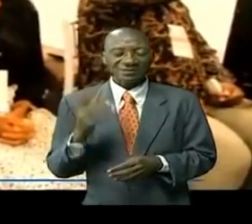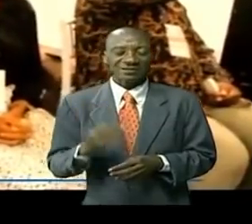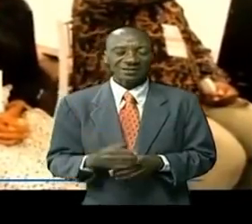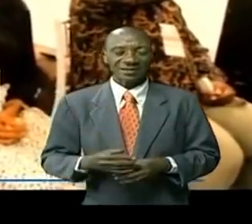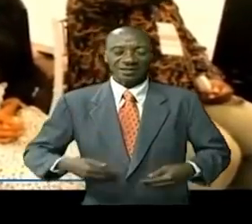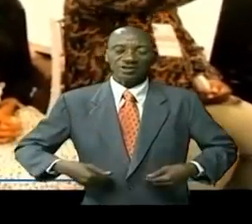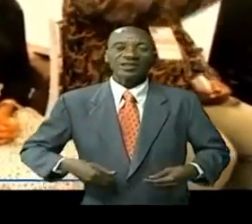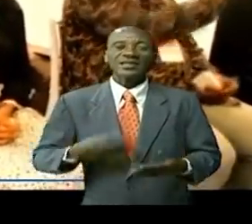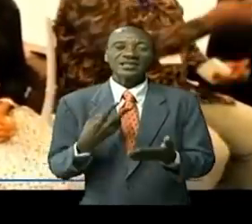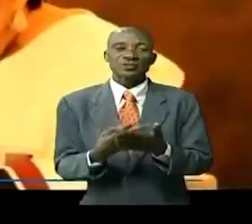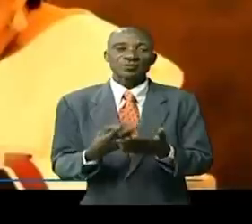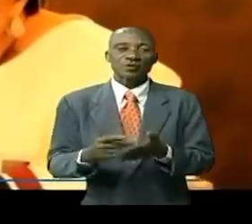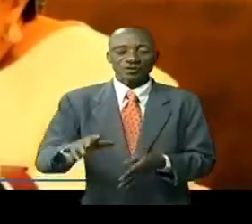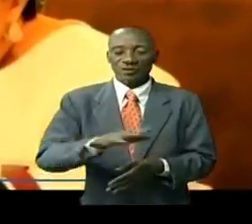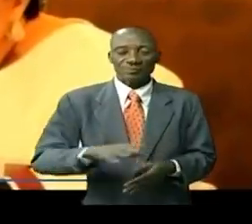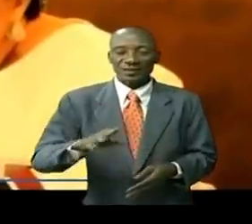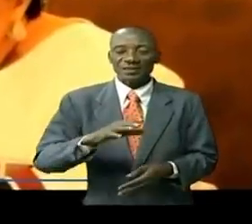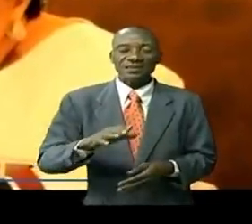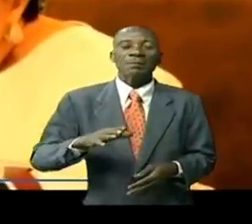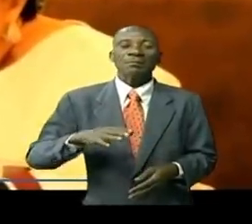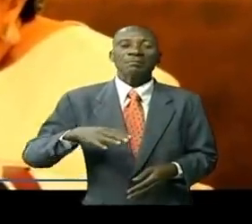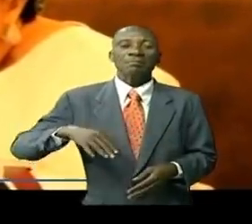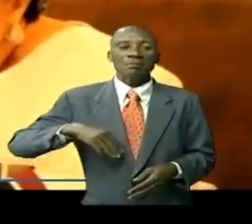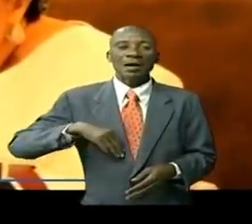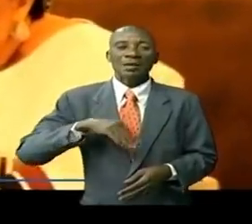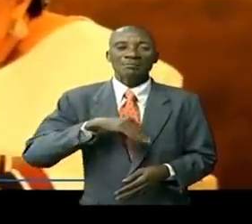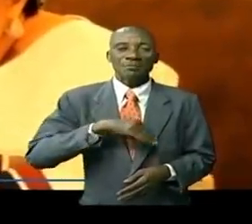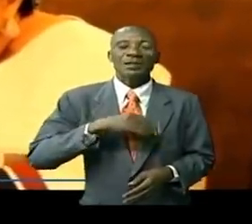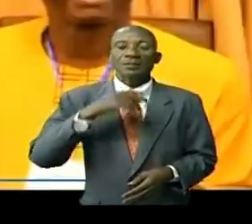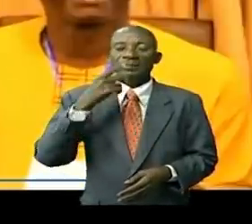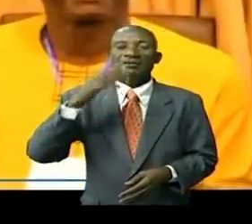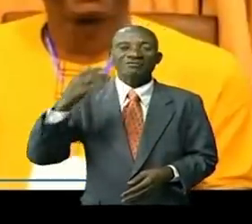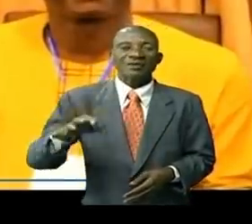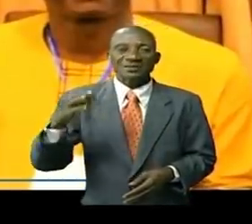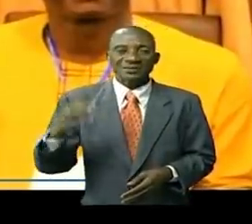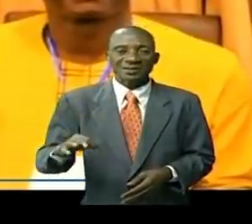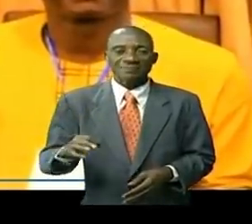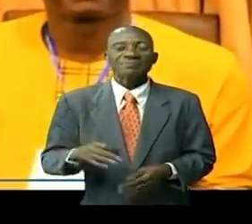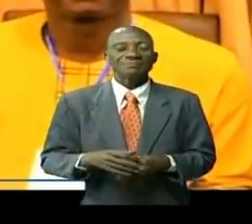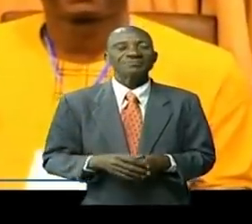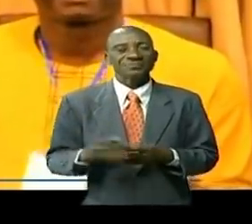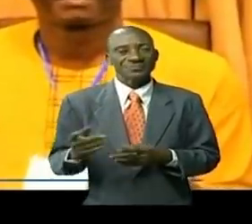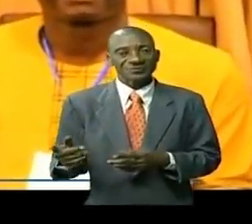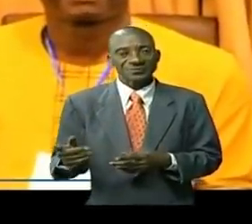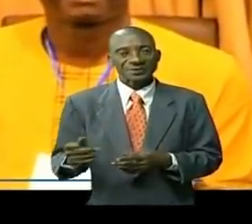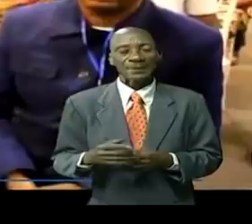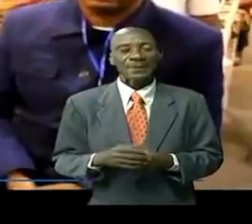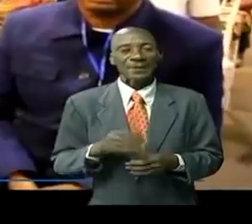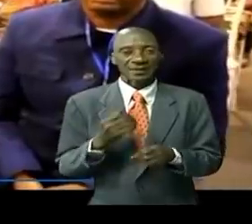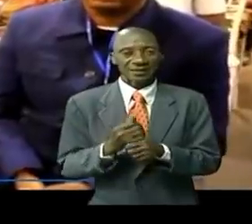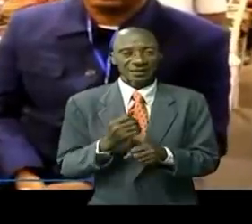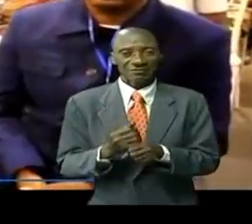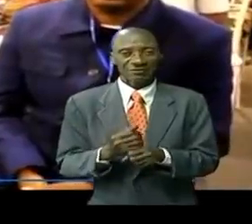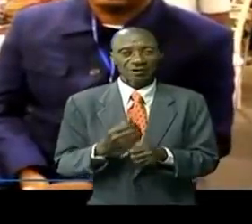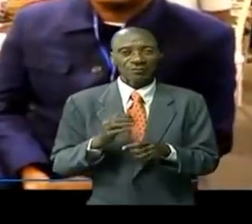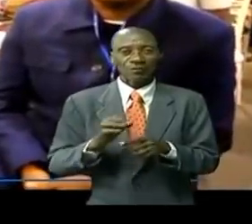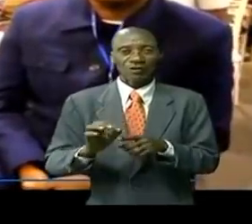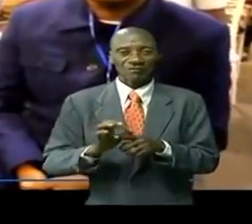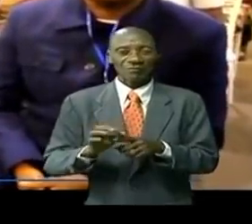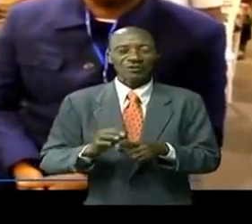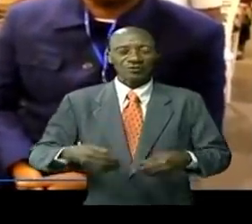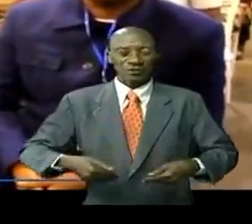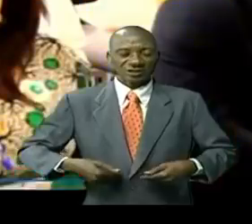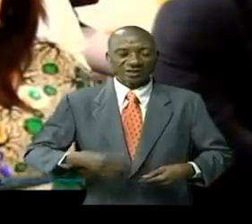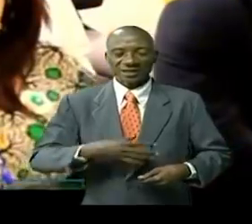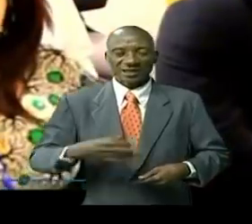l'espace francophone, CONFEGES en sigle. Telle est l'une des orientations phares et travaux de la session de formation des jeunes et des formateurs